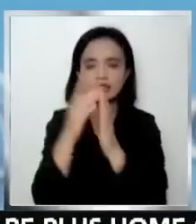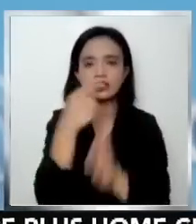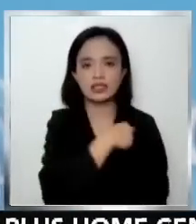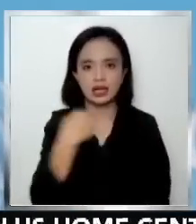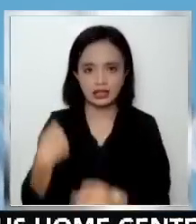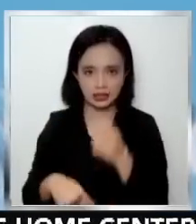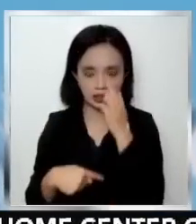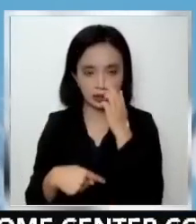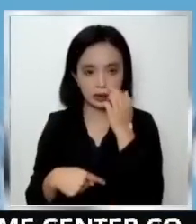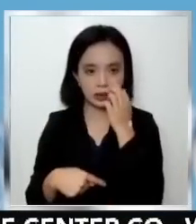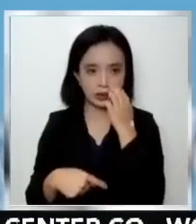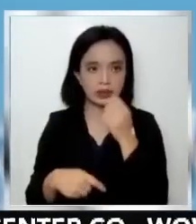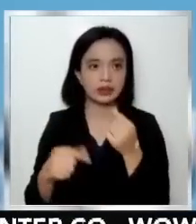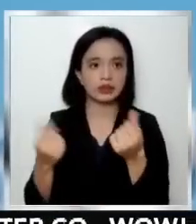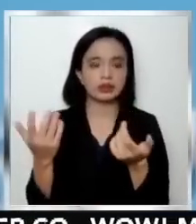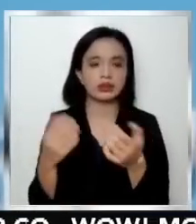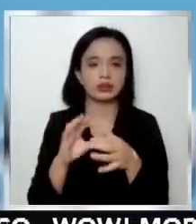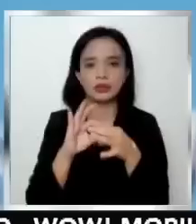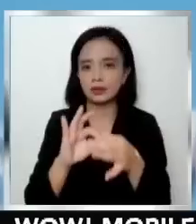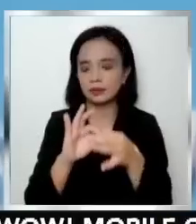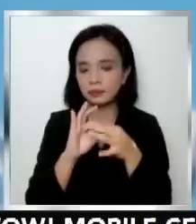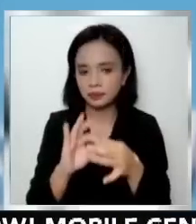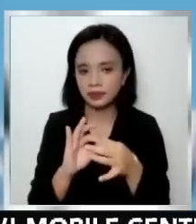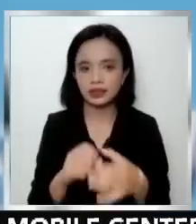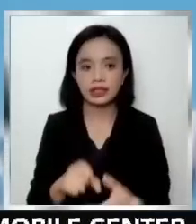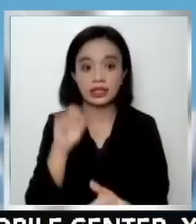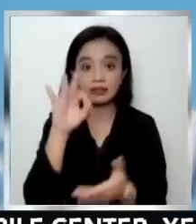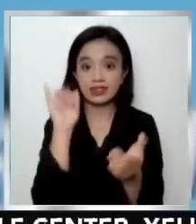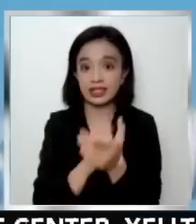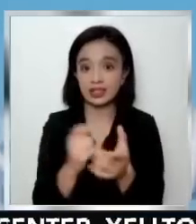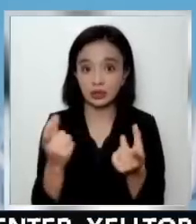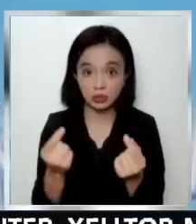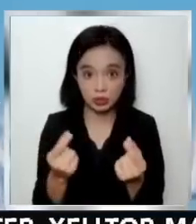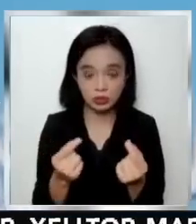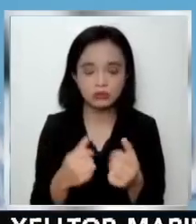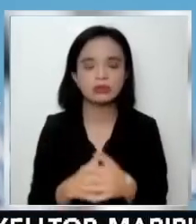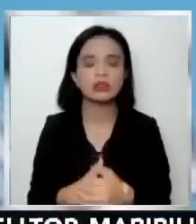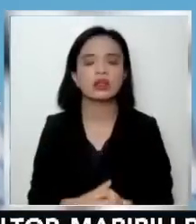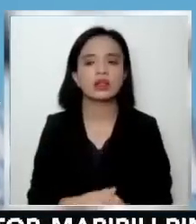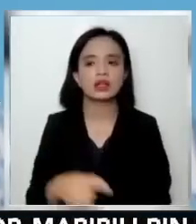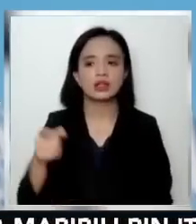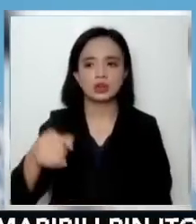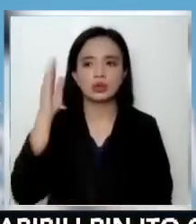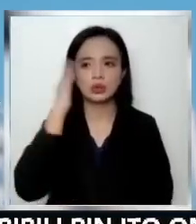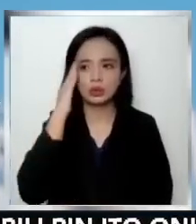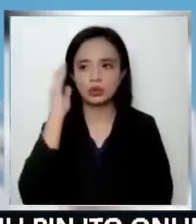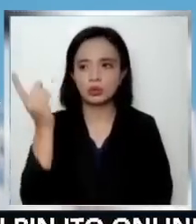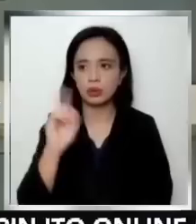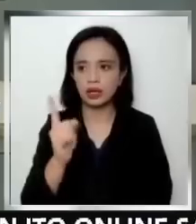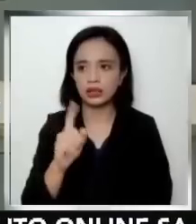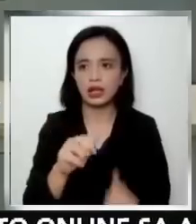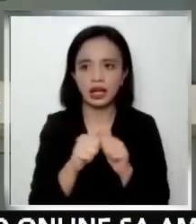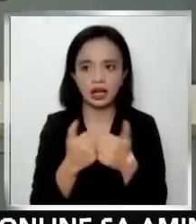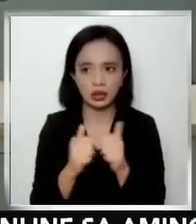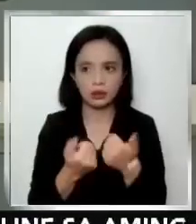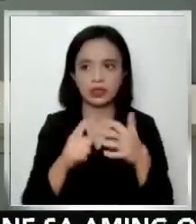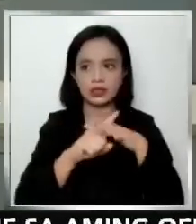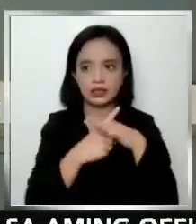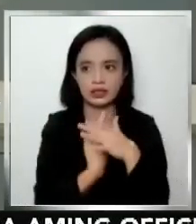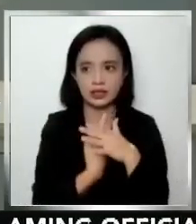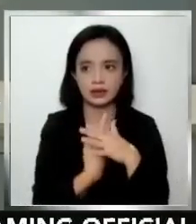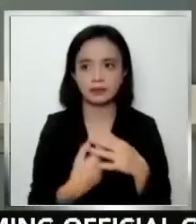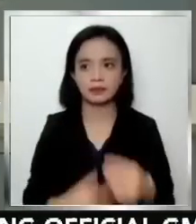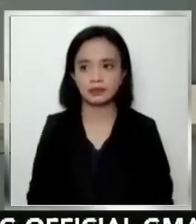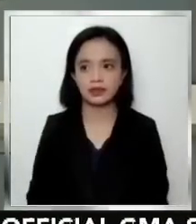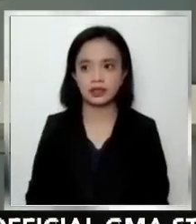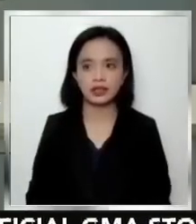on this. If they would do that, then we will know what happened or how it started. Giit ng China,